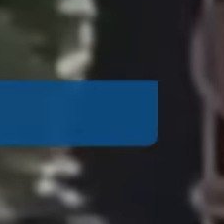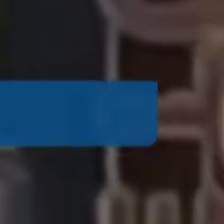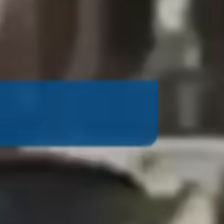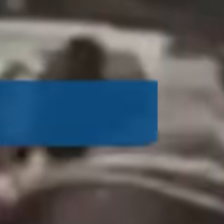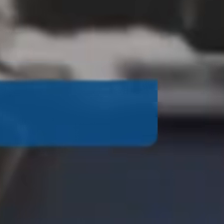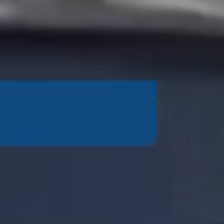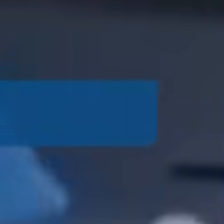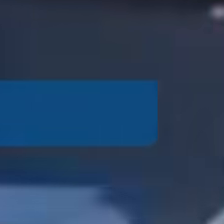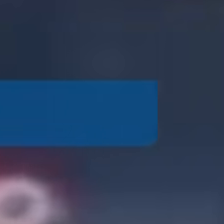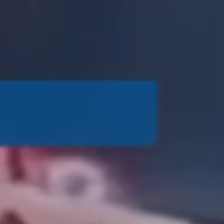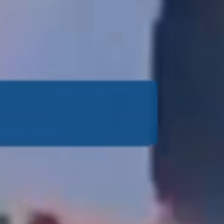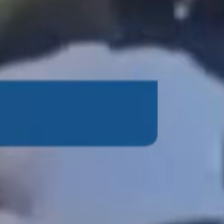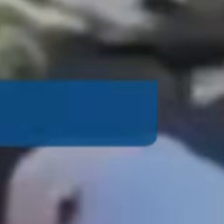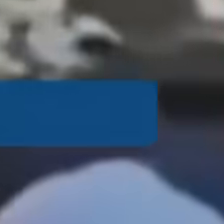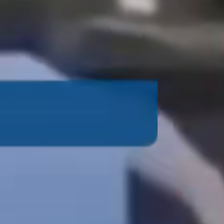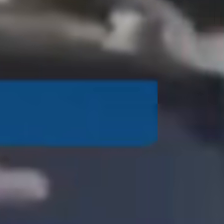на Левски.